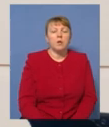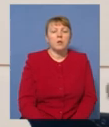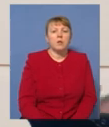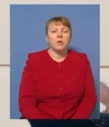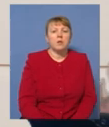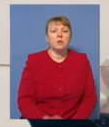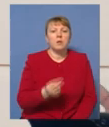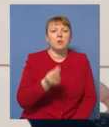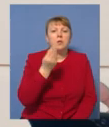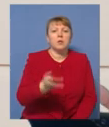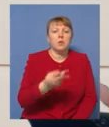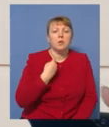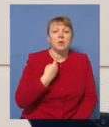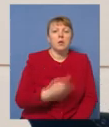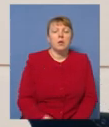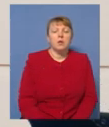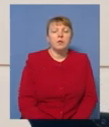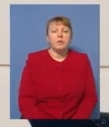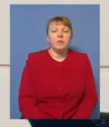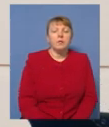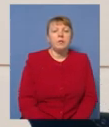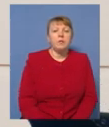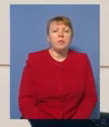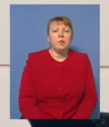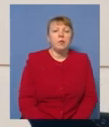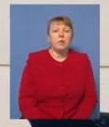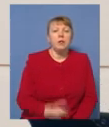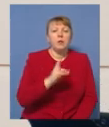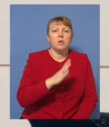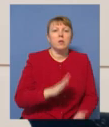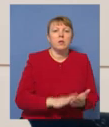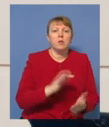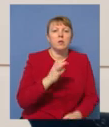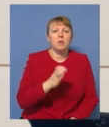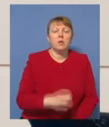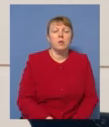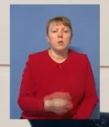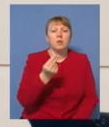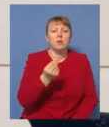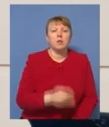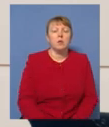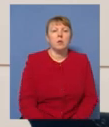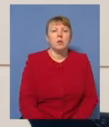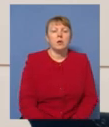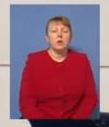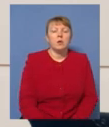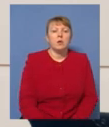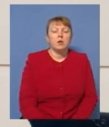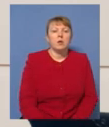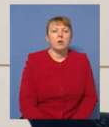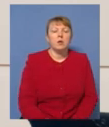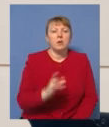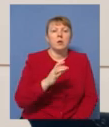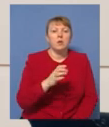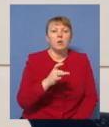То есть предоплату дают? Да. Да, к примеру, квартира премиум-класса, она идет по цене как, например,